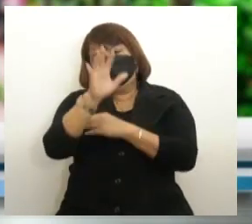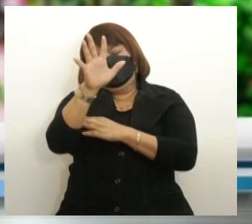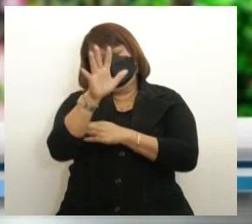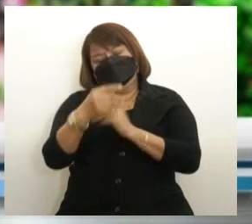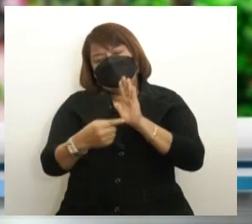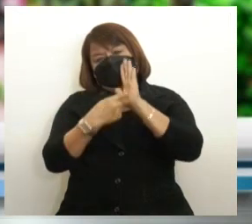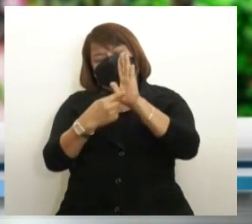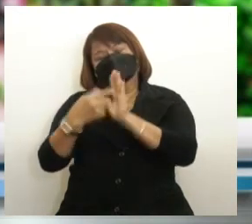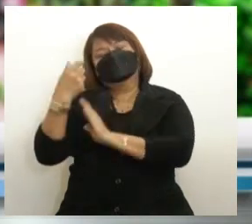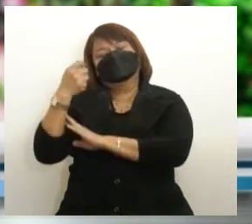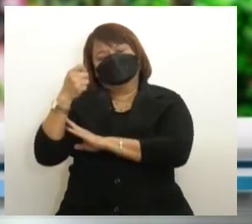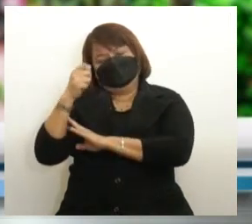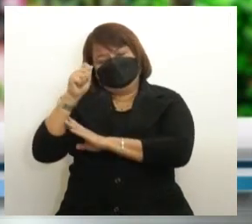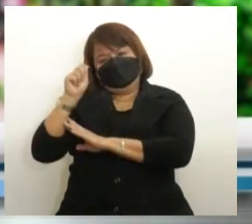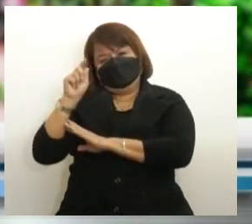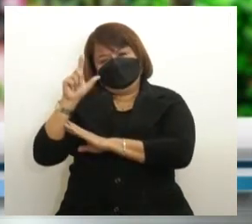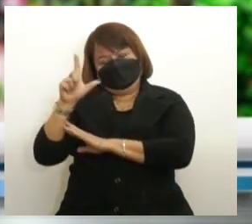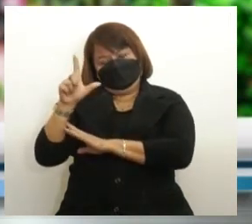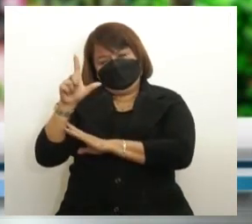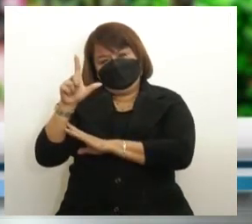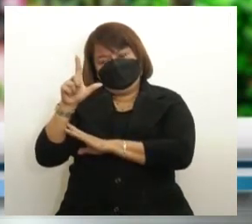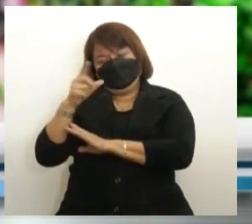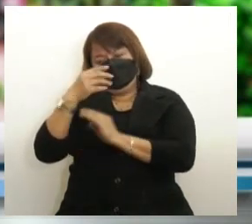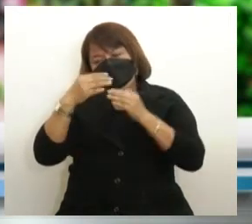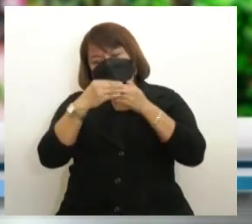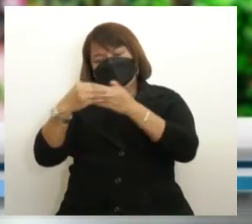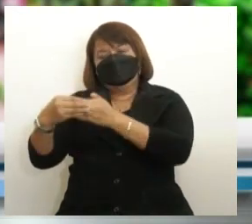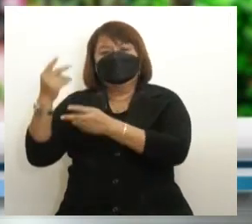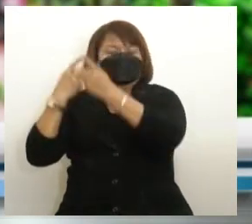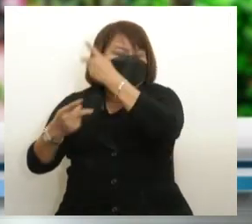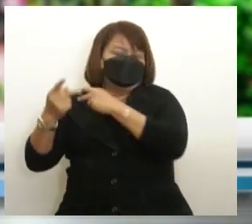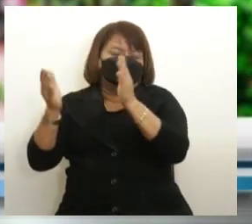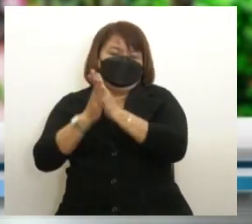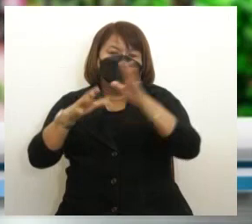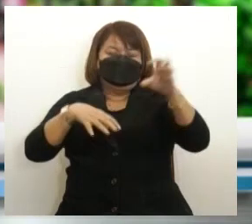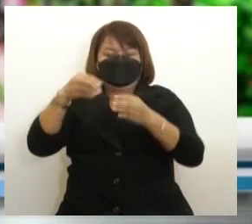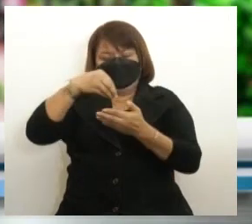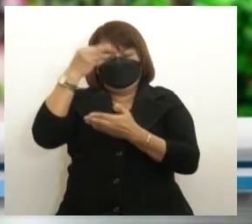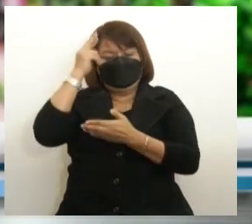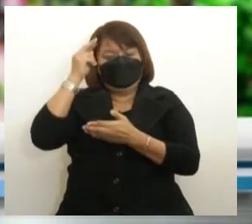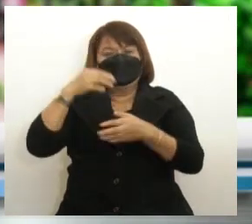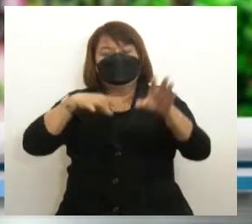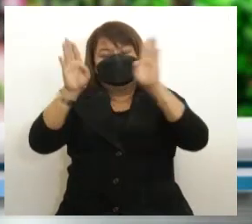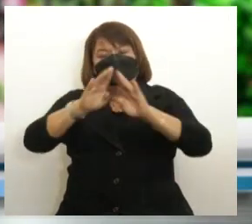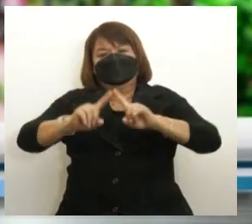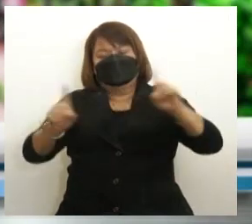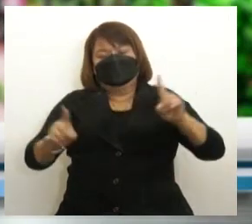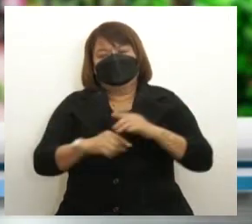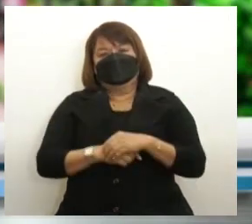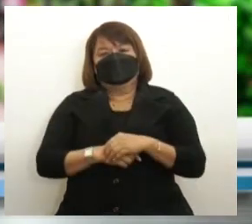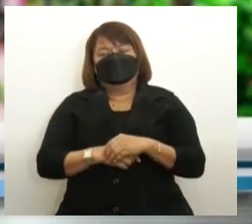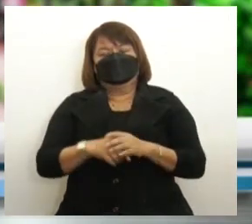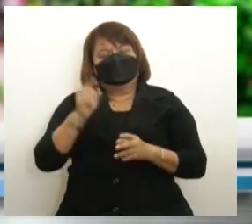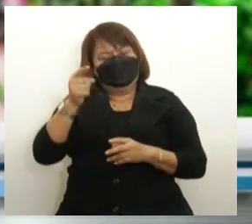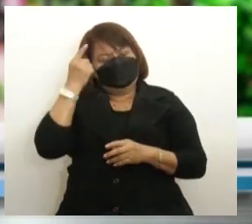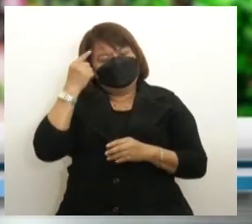เรียนรู้เชิงรุกโดยนำกระบวนการทางประวัติศาสตร์ลงสู่การจัดการเรียนรู้ในรูปแบบต่างๆที่หลากหลายซึ่งถือได้ว่า